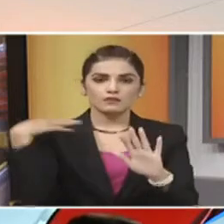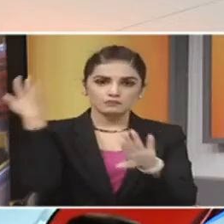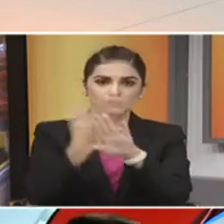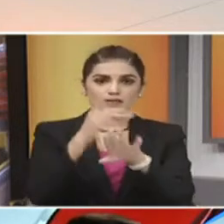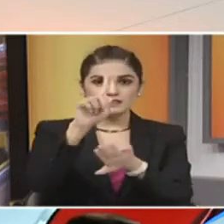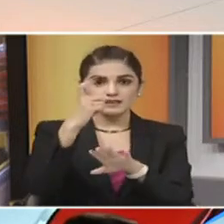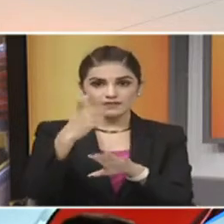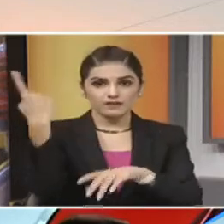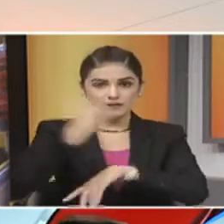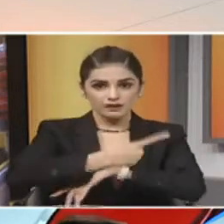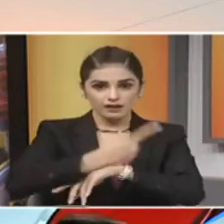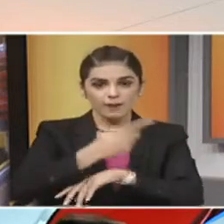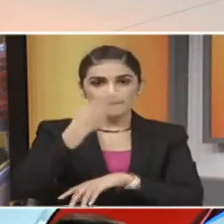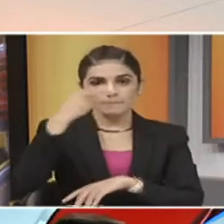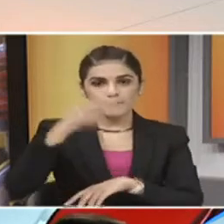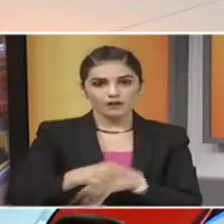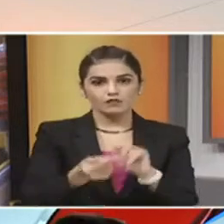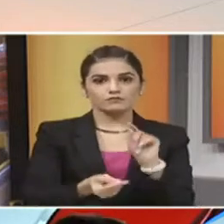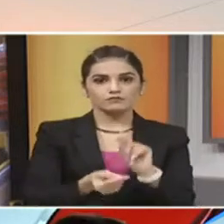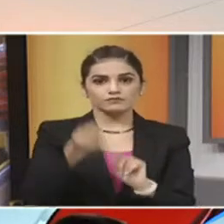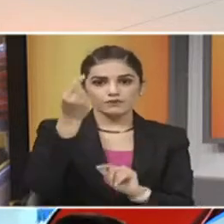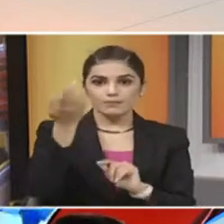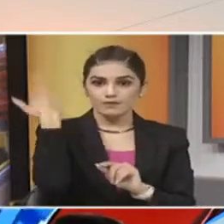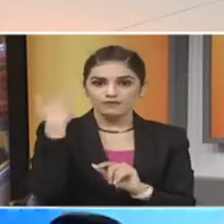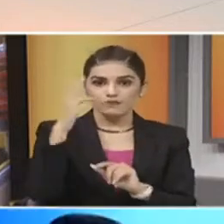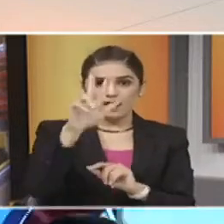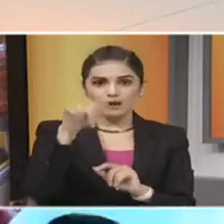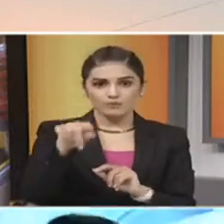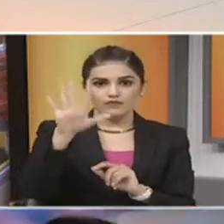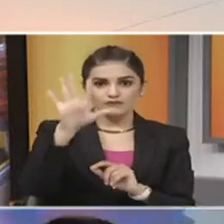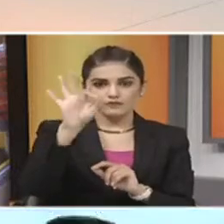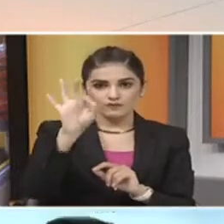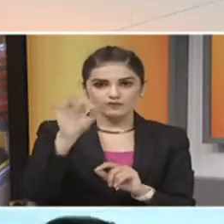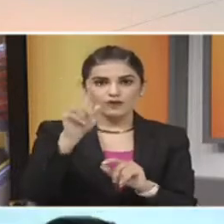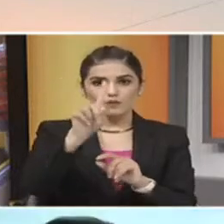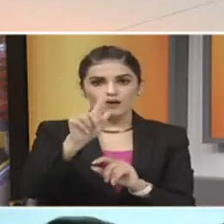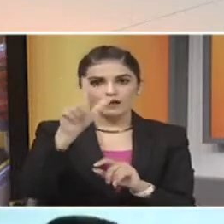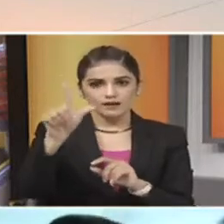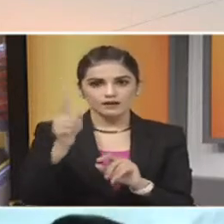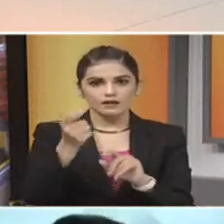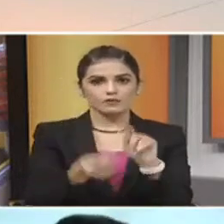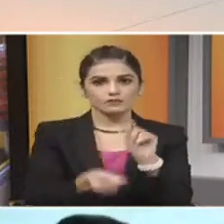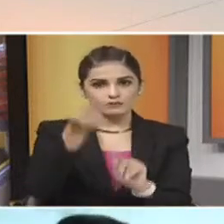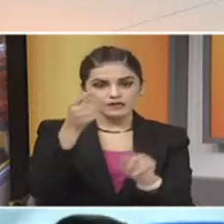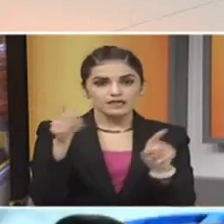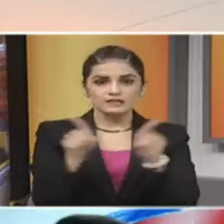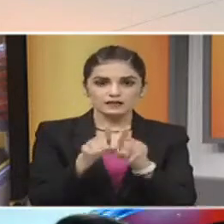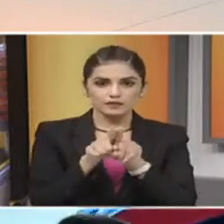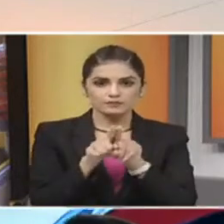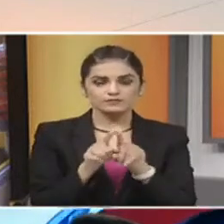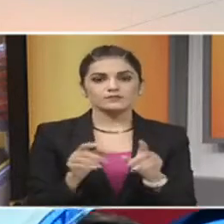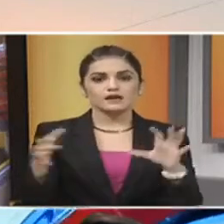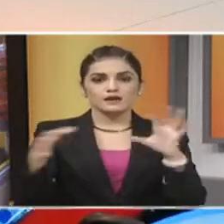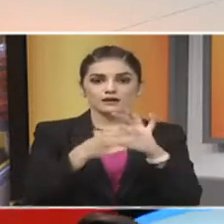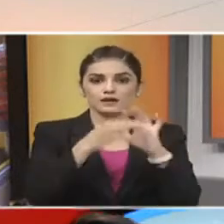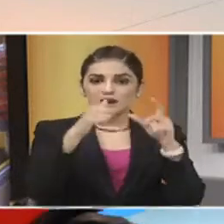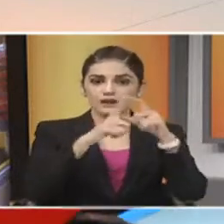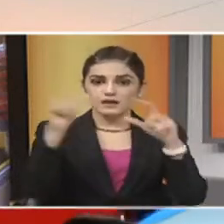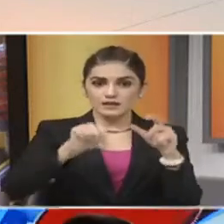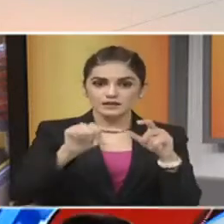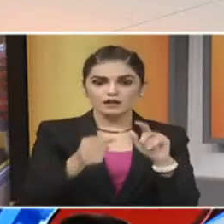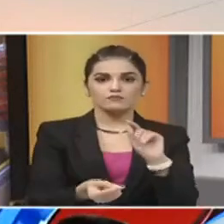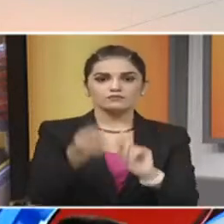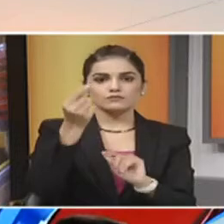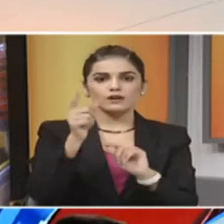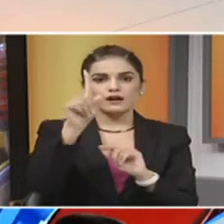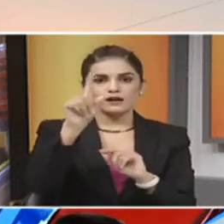सप्ताह दिनों में पेट्रोल जहां आठ सौ पचास पैसे प्रति लीटर महंगा हुआ है कि मैं डीजल की